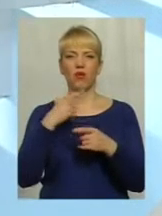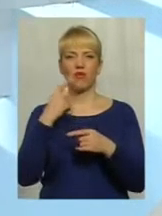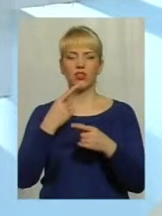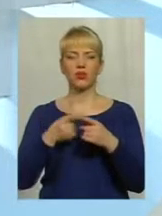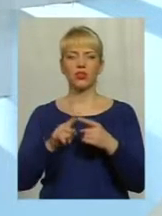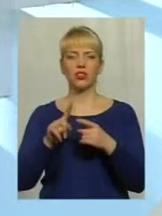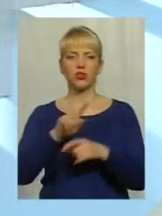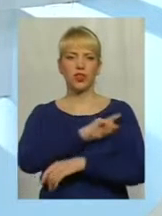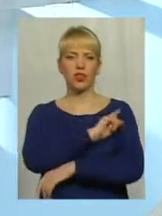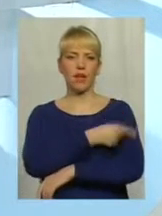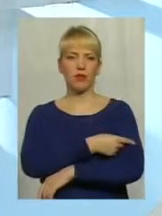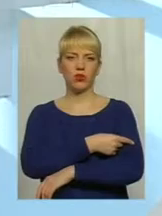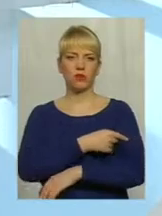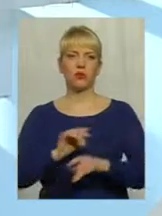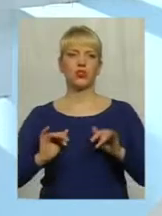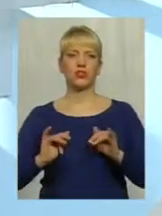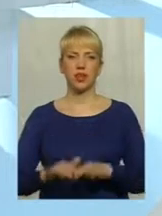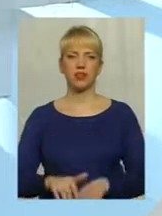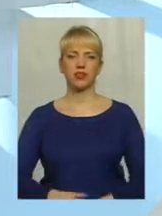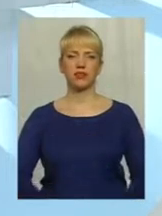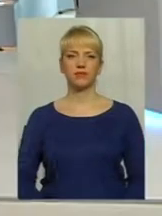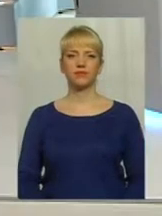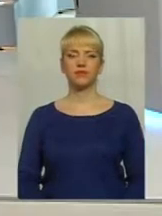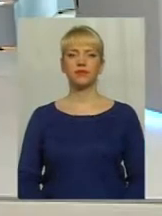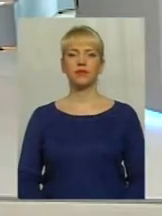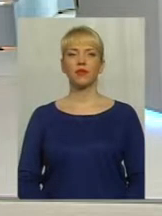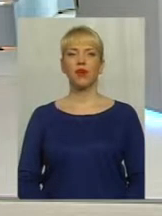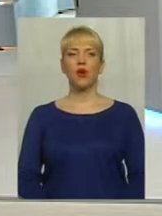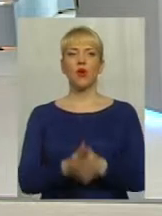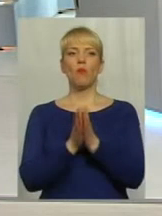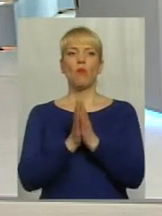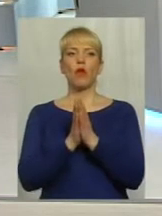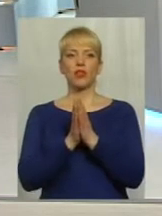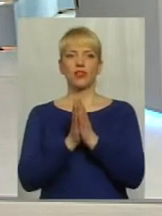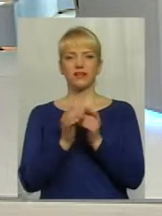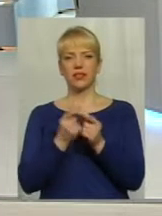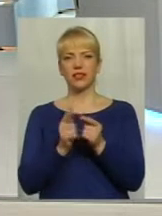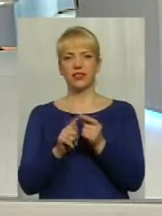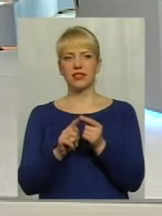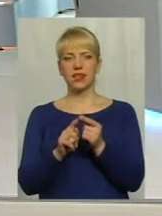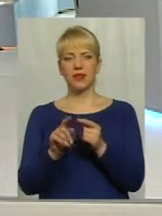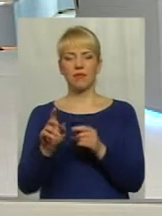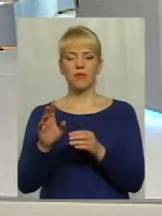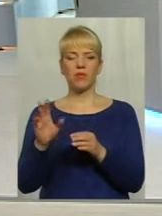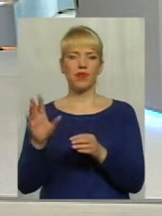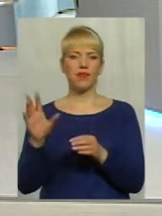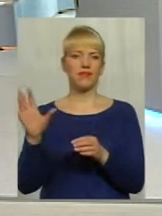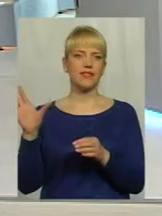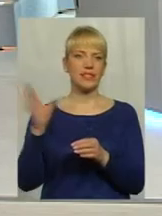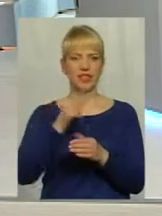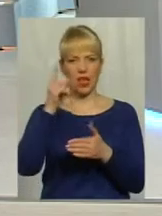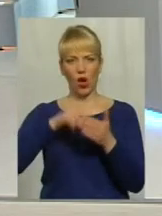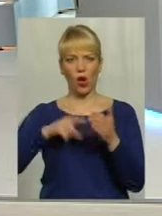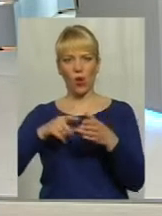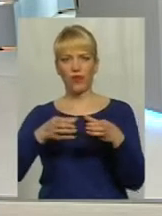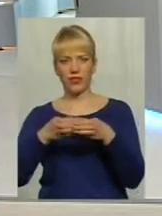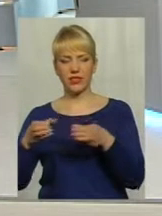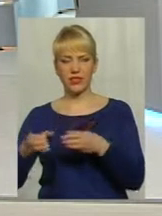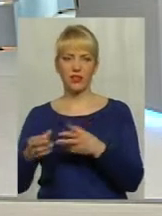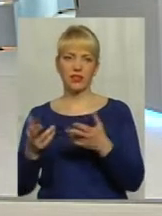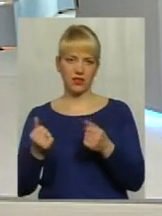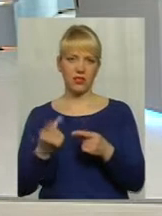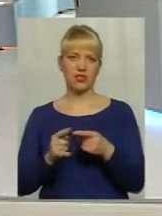що це найпотужніший захід. Найпотужніший захід. Молитва, це ж вона також поліконфесійна, всі до неї можуть долучатися. але